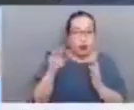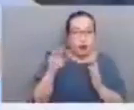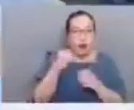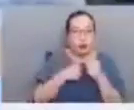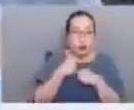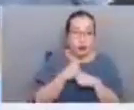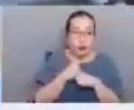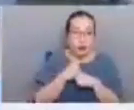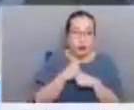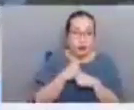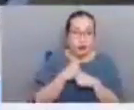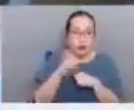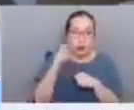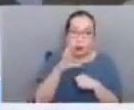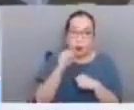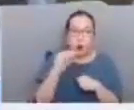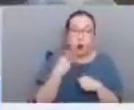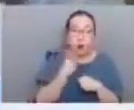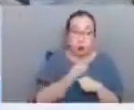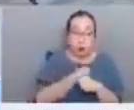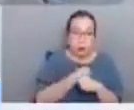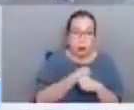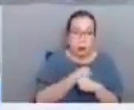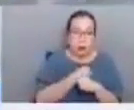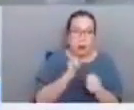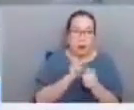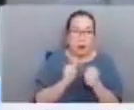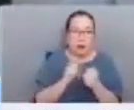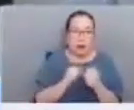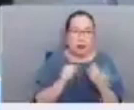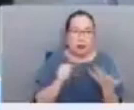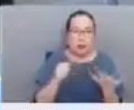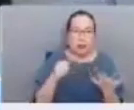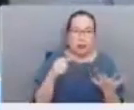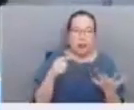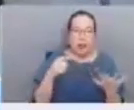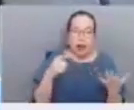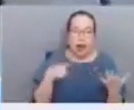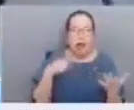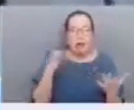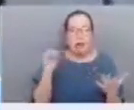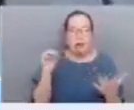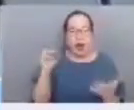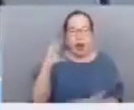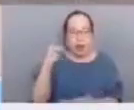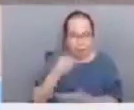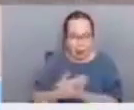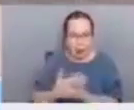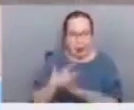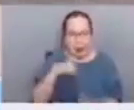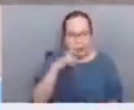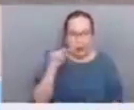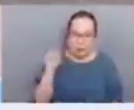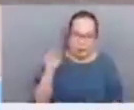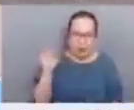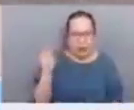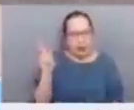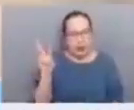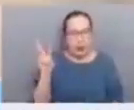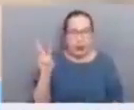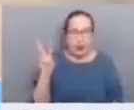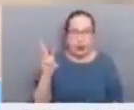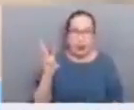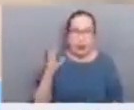mitigating factors or requirements na nilagay ko para protektahan yung pera naman ng GSIS. Alam mo, Yusek, marami